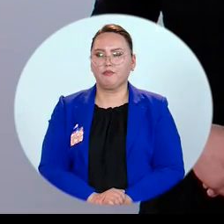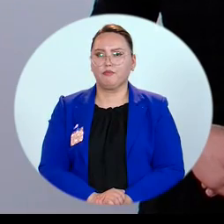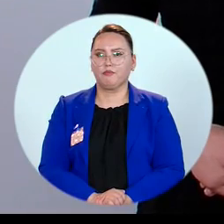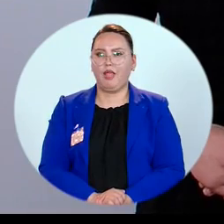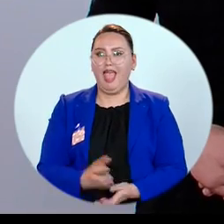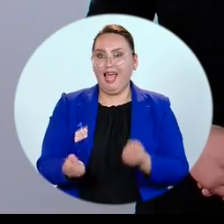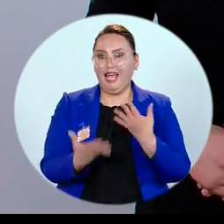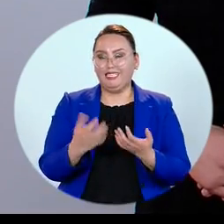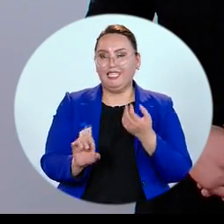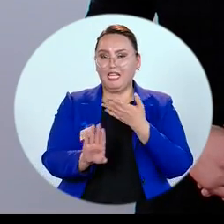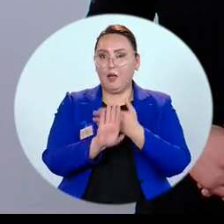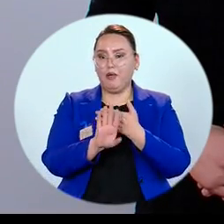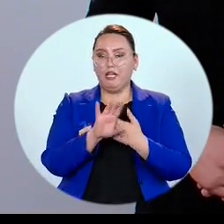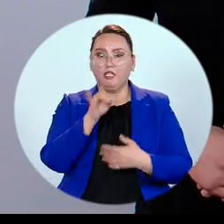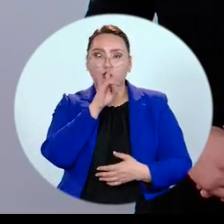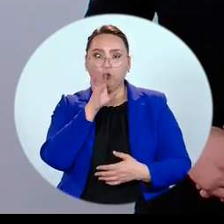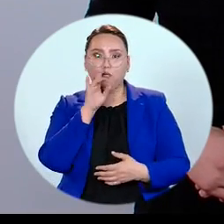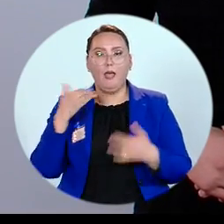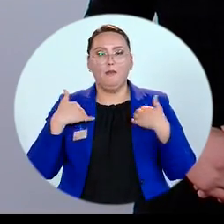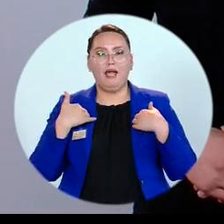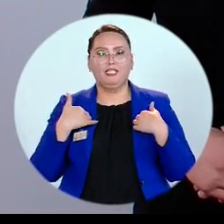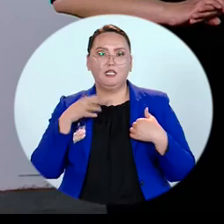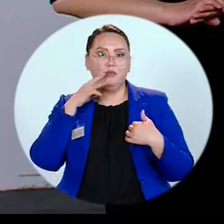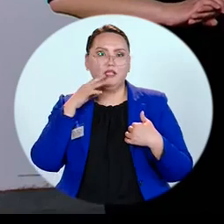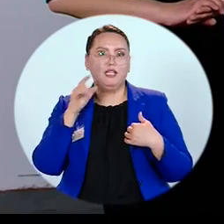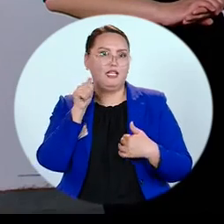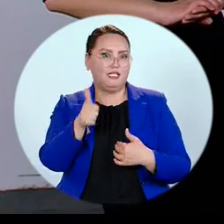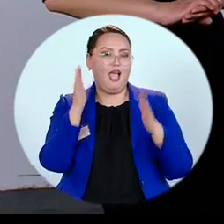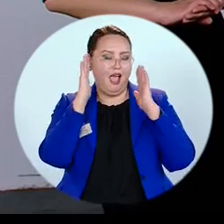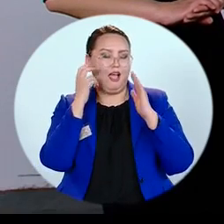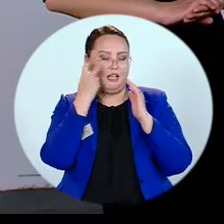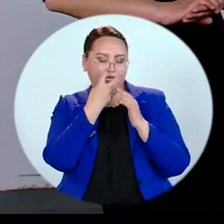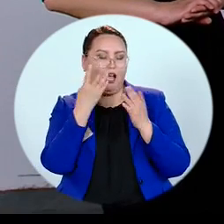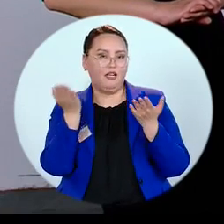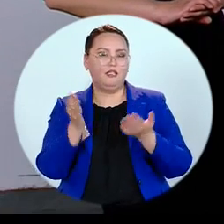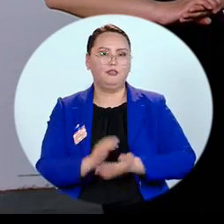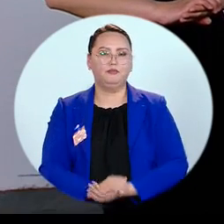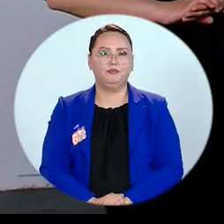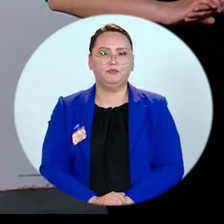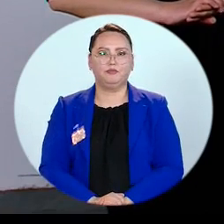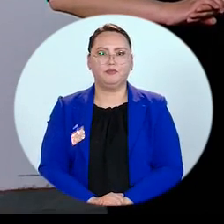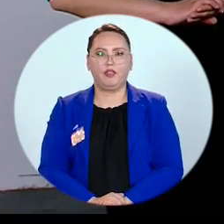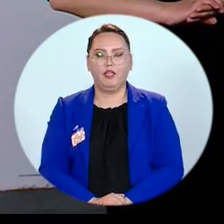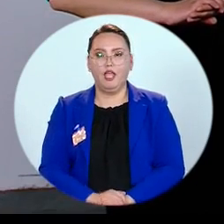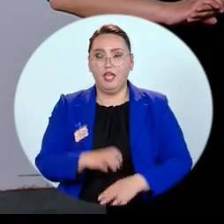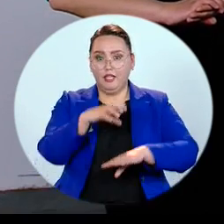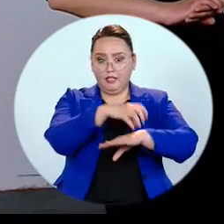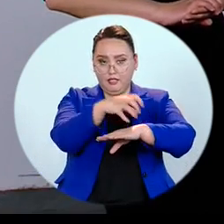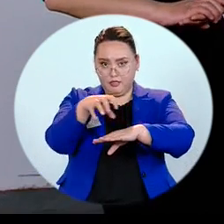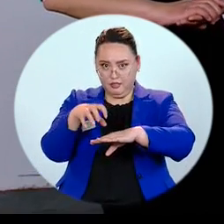གེལ སུནས སོུགས སྡོས སྡོད བུལམ དེགས སྡོན སྡོགས སྡོགས སྡོན རིགས